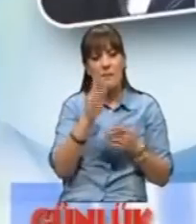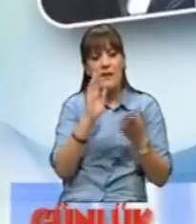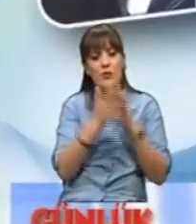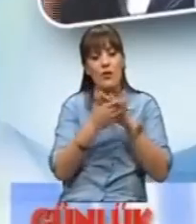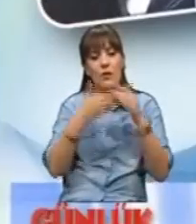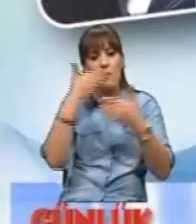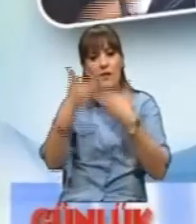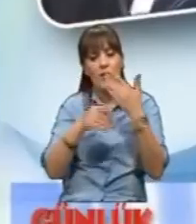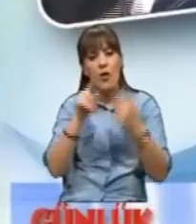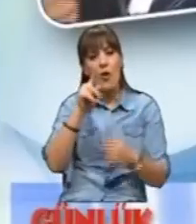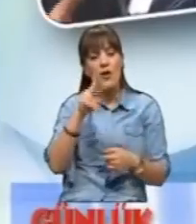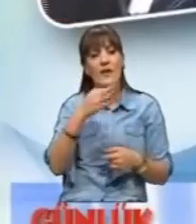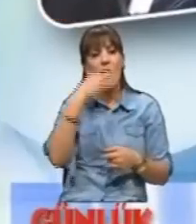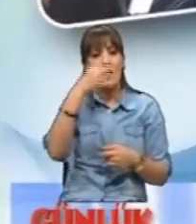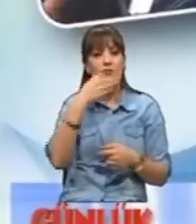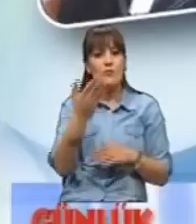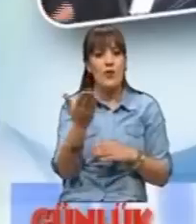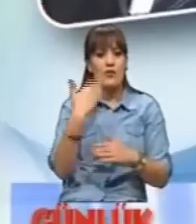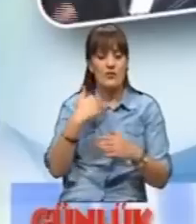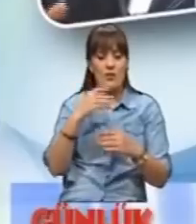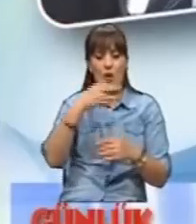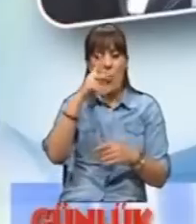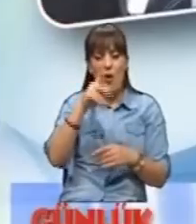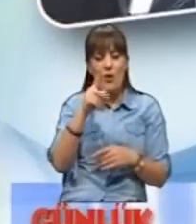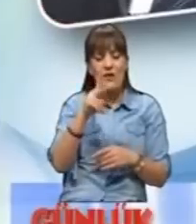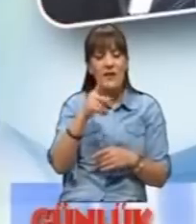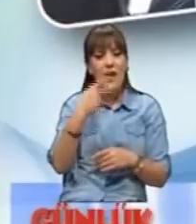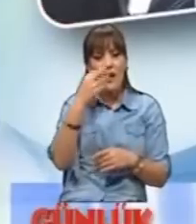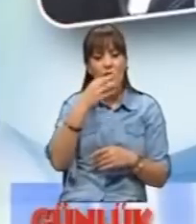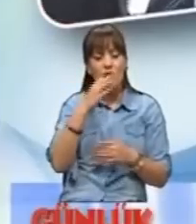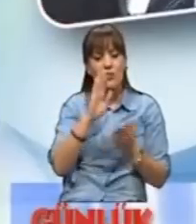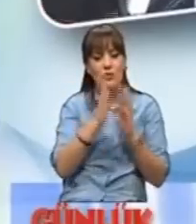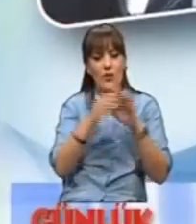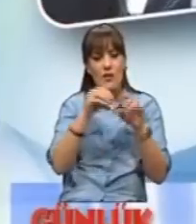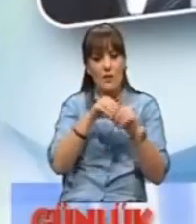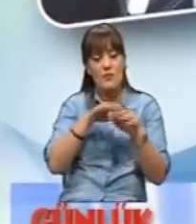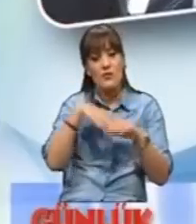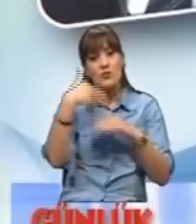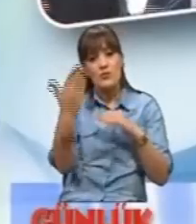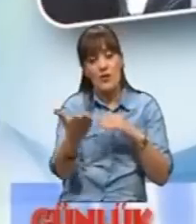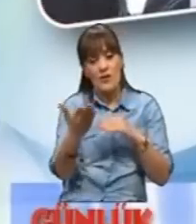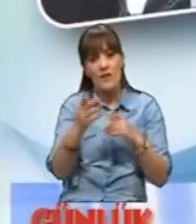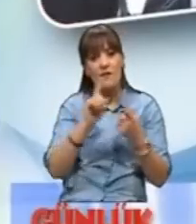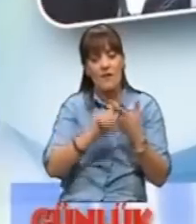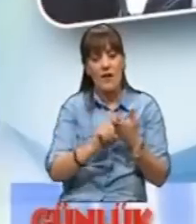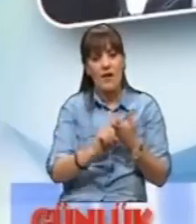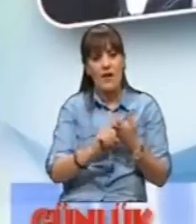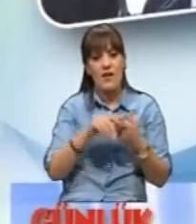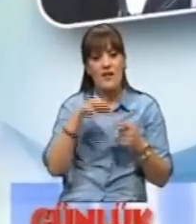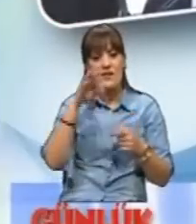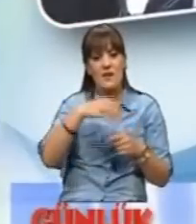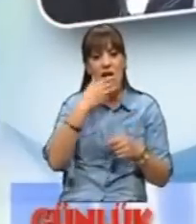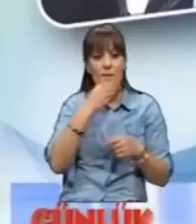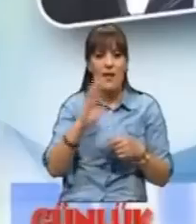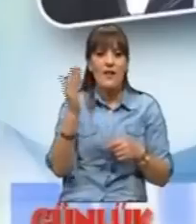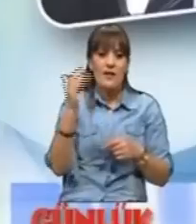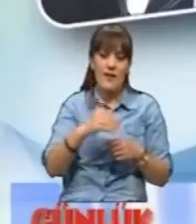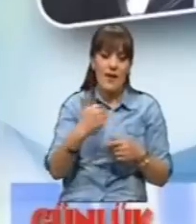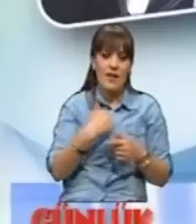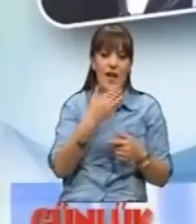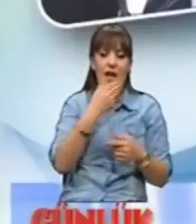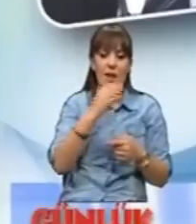dönem anlatan 12 Eylül öncesi 12 Eylül dönemi ve 12 Eylül döneminin sonrasını ve işte şimdi emekliliğimiz de